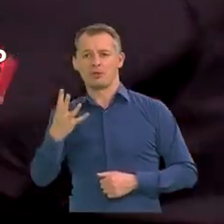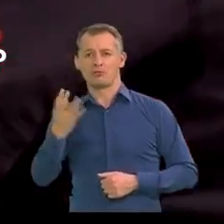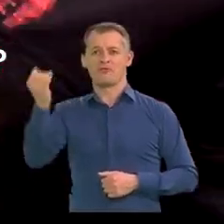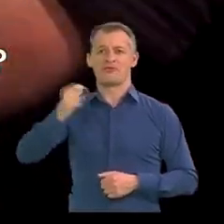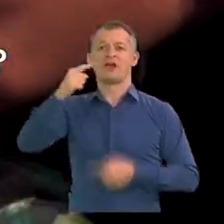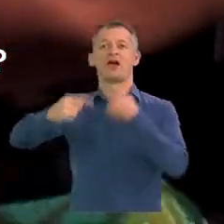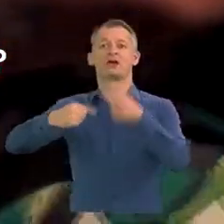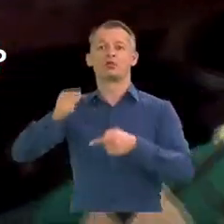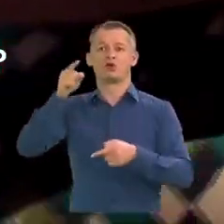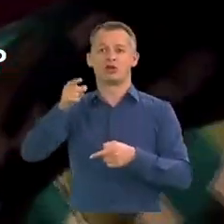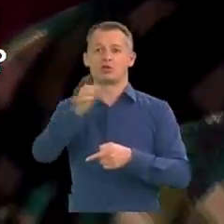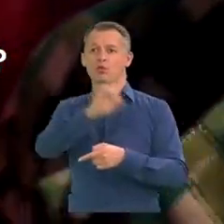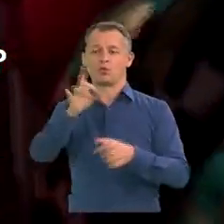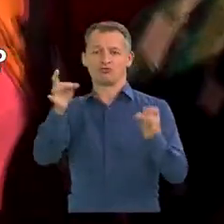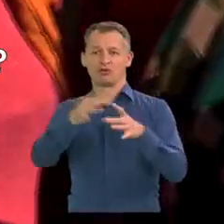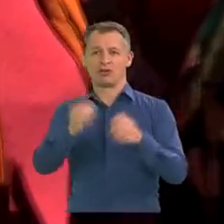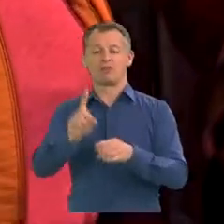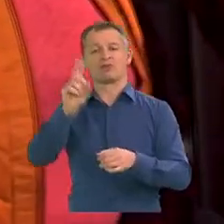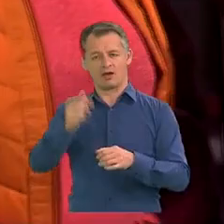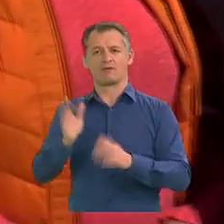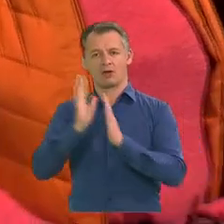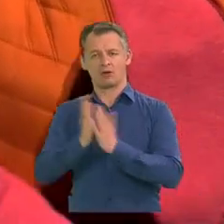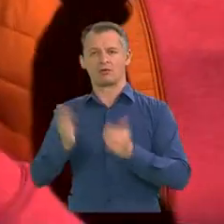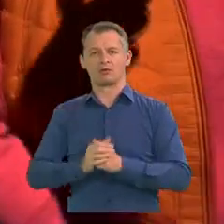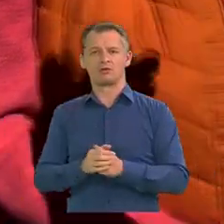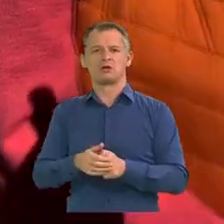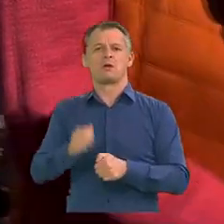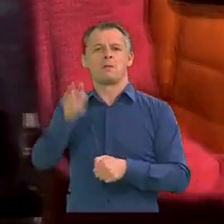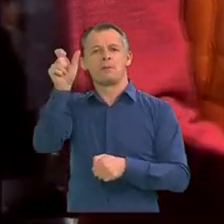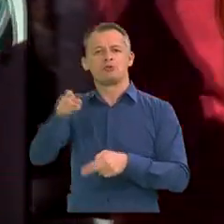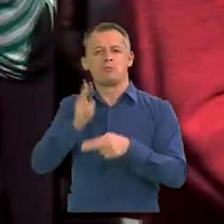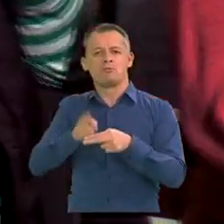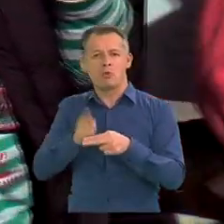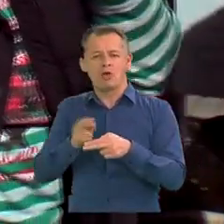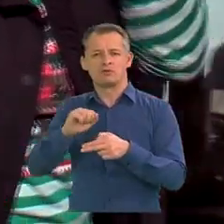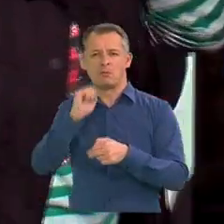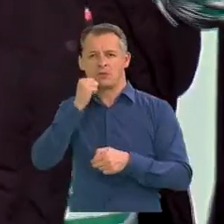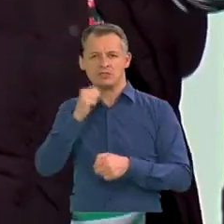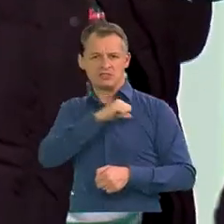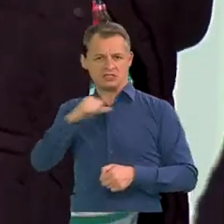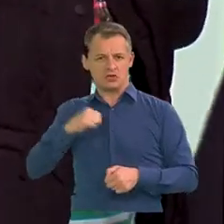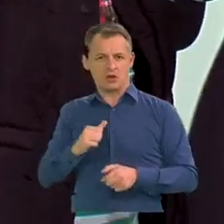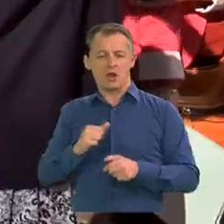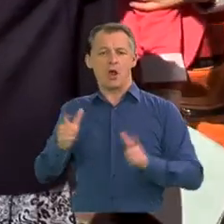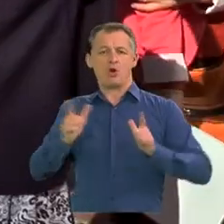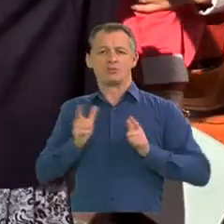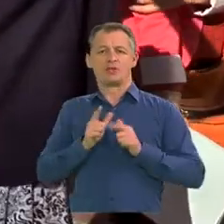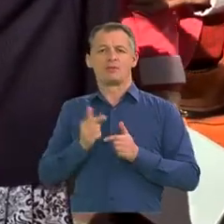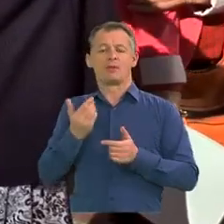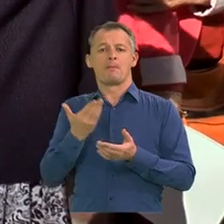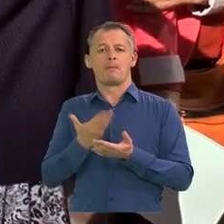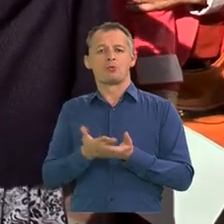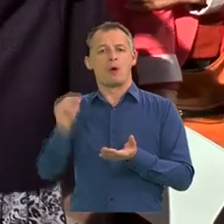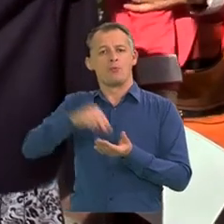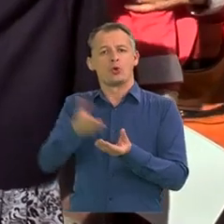3, 4, e bine rândul așa să ne certăm, da? E bine, da. Bolnav și singur, bătrânii din Galați au satore întregi la coadă pentru depunerea actelor de ajutor social, energie